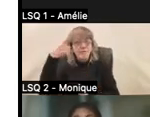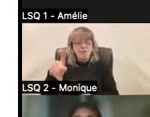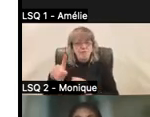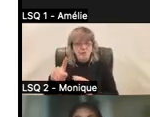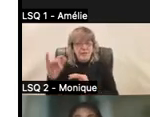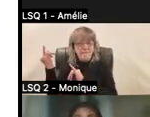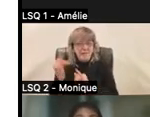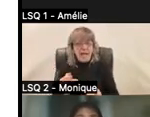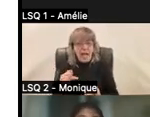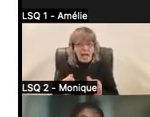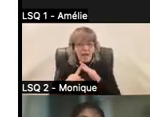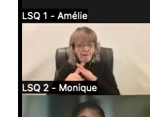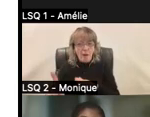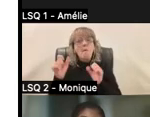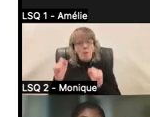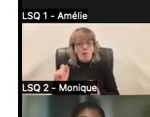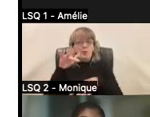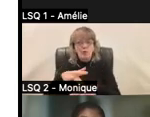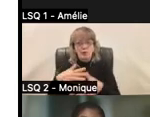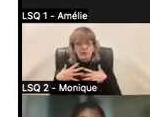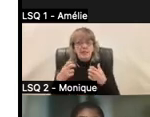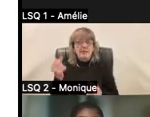peut affecter leur santé mentale.